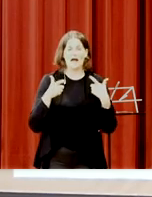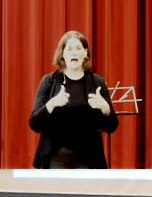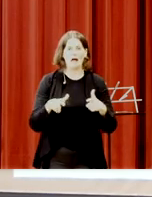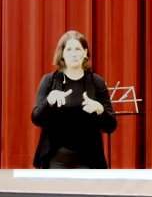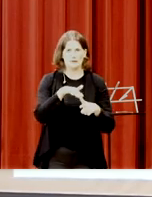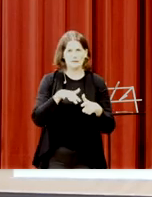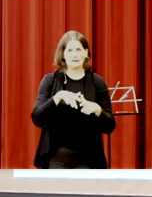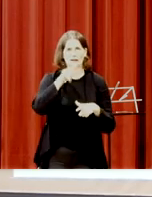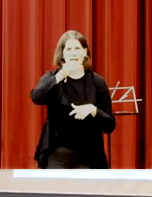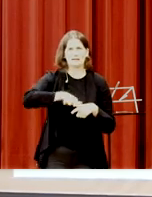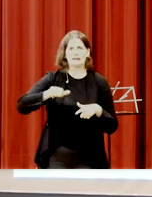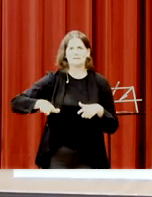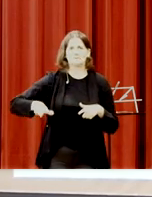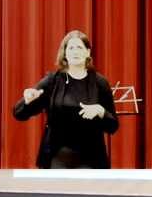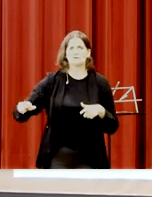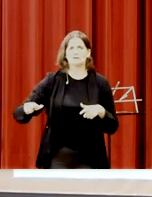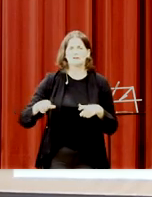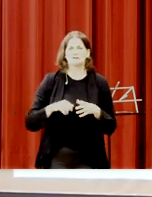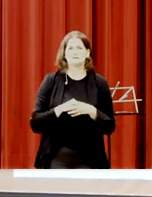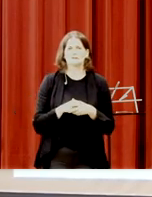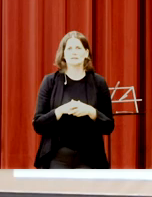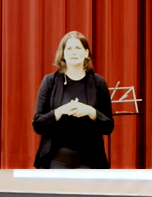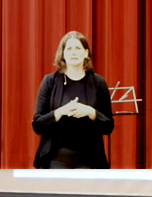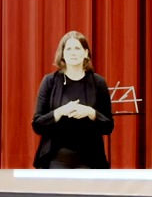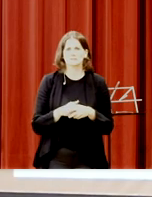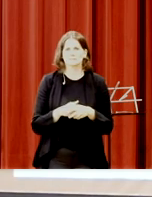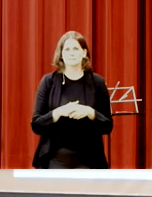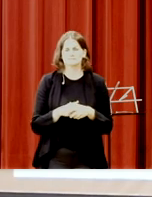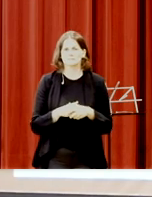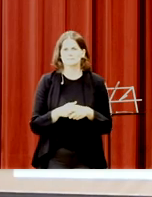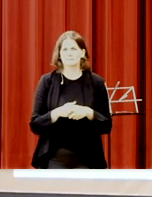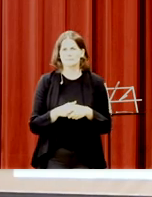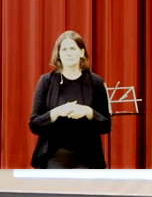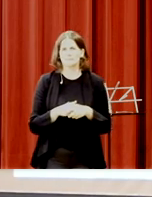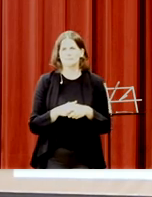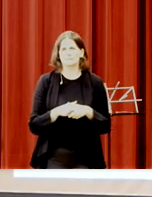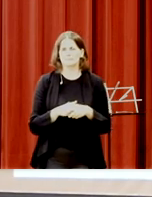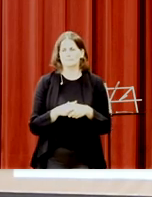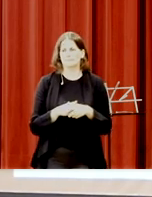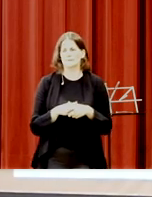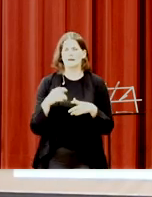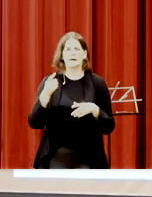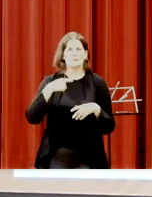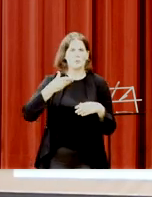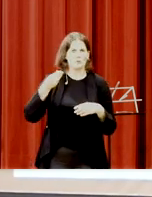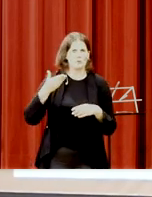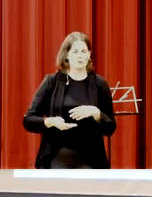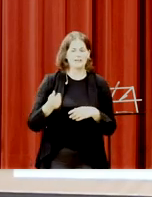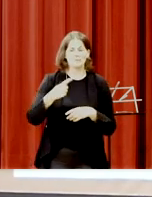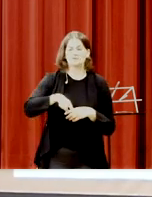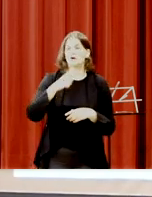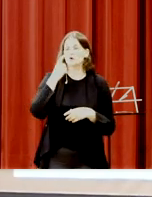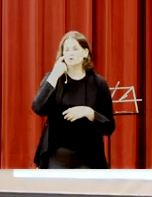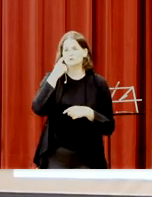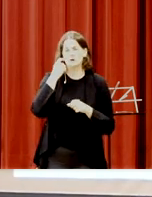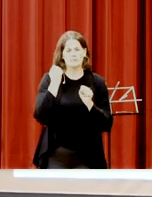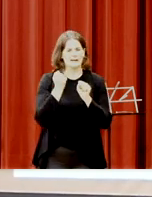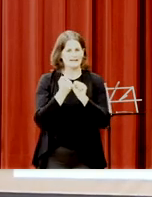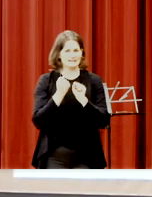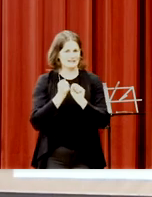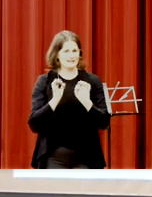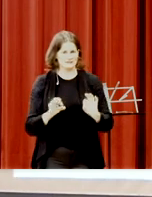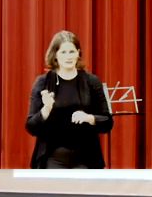a tindre aquest allau, i que probablement marcarà el futur, en bona manera marcarà el futur de la nostra